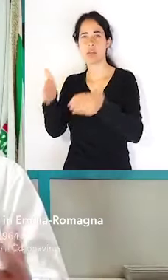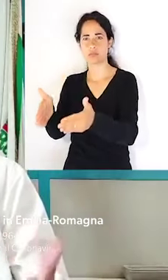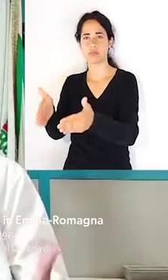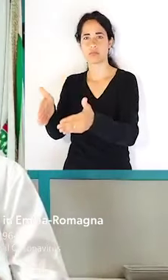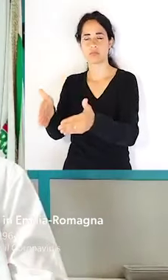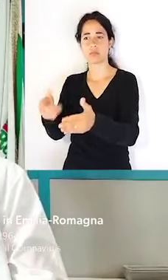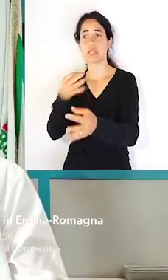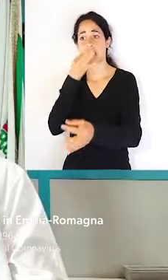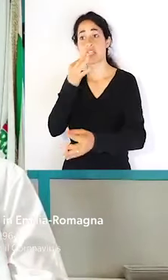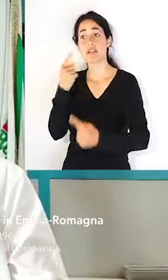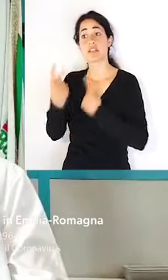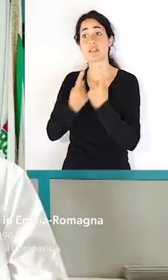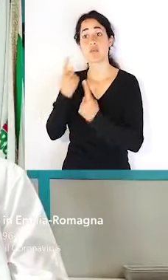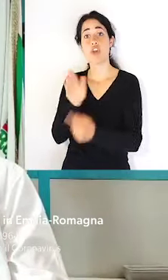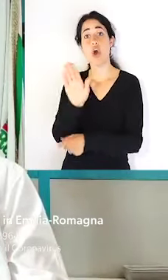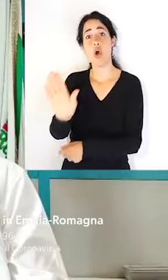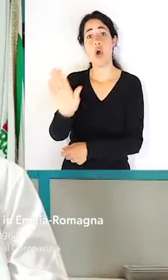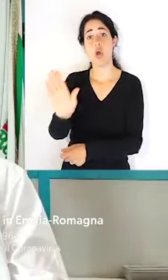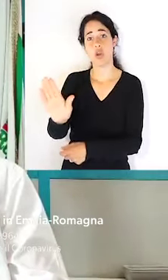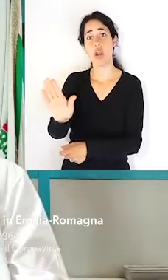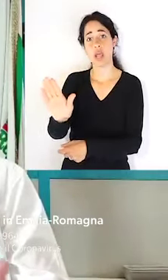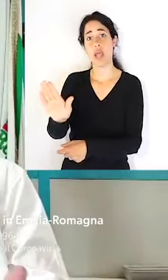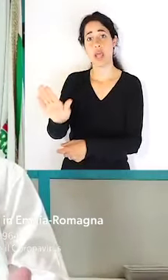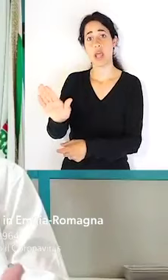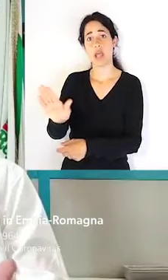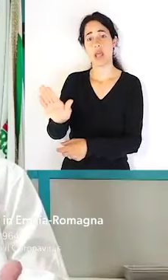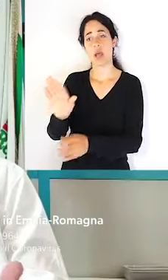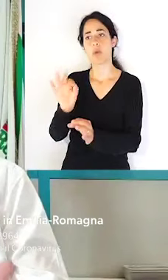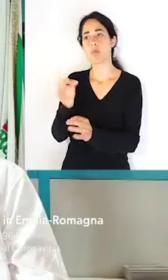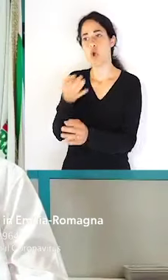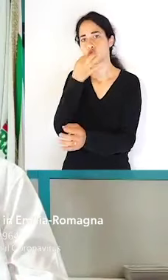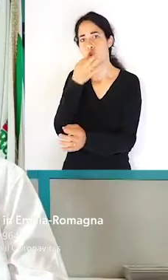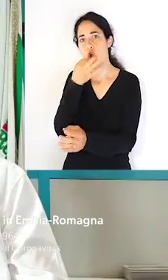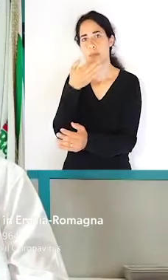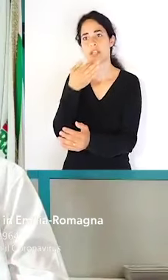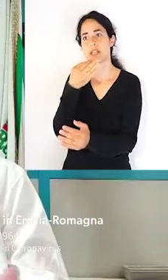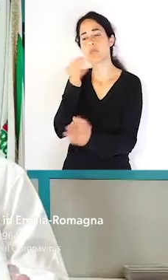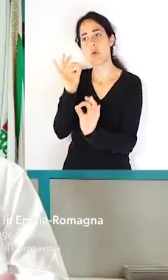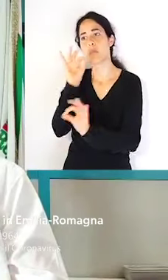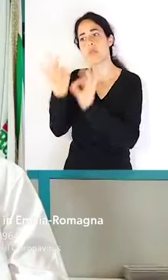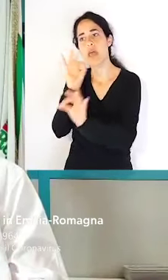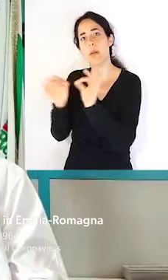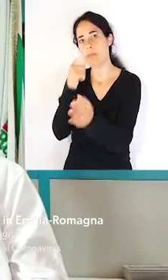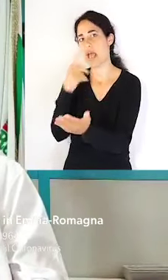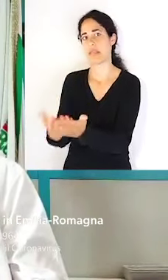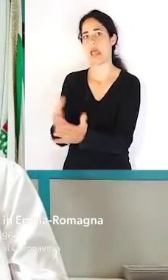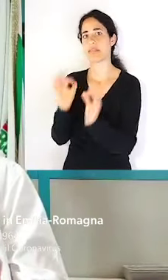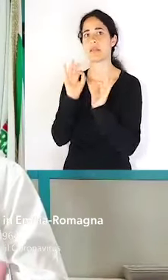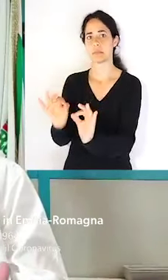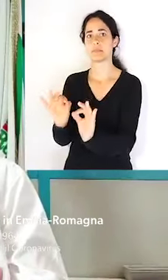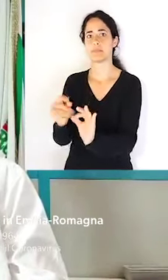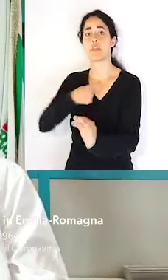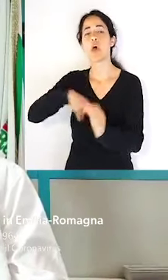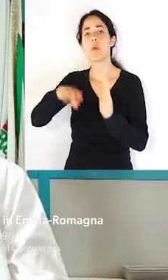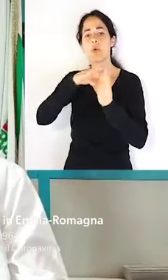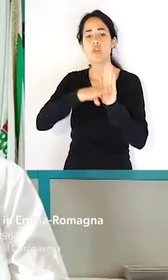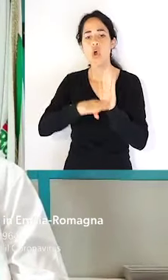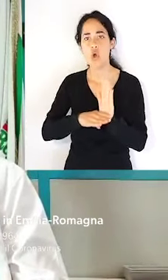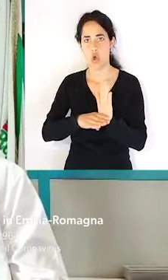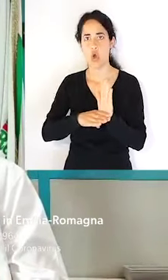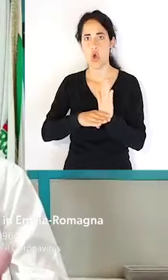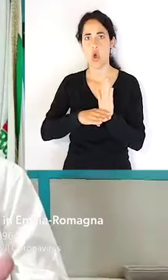diciamo, nelle condizioni il paziente di vedersi somministrata la terapia più appropriata, e siamo in tutti i